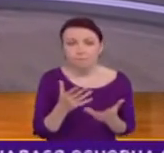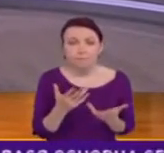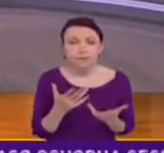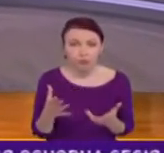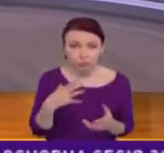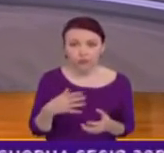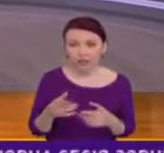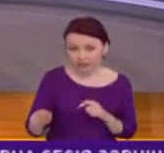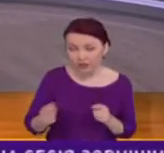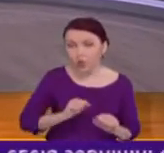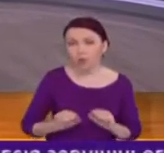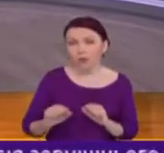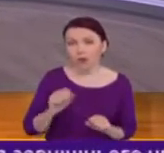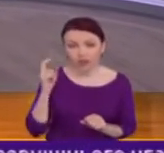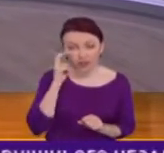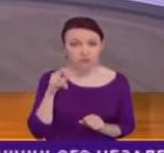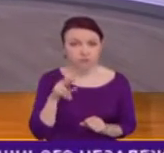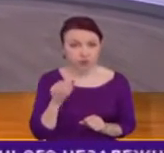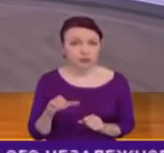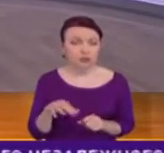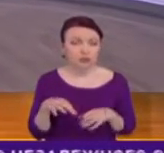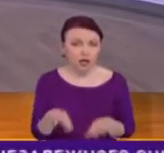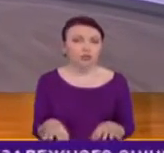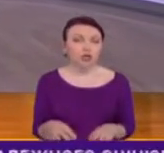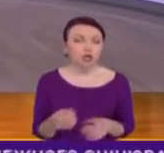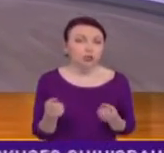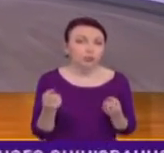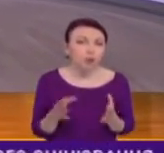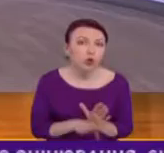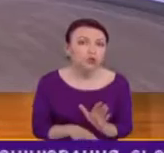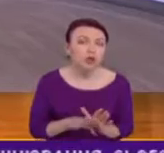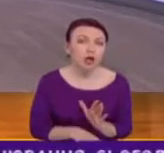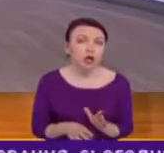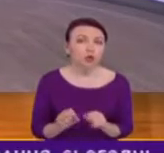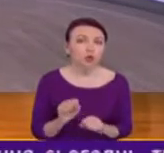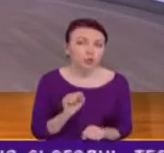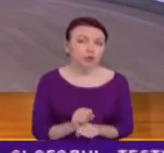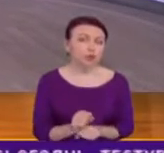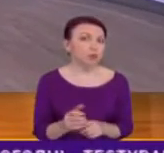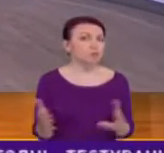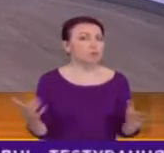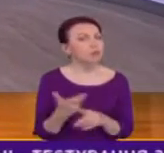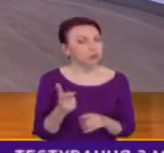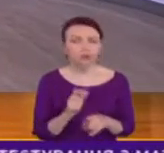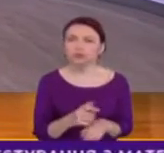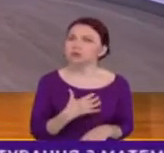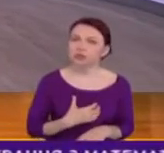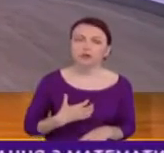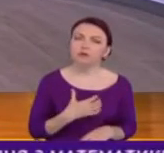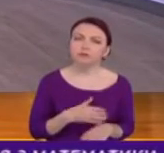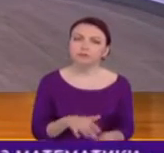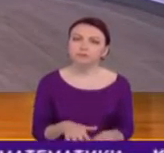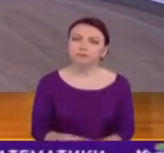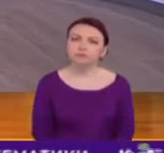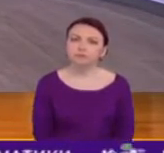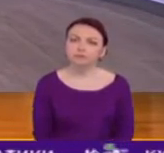керівником Київпостранцю. І що така проста річ, така зупинка? Така проста річ, вона все ж таки дуже дієва. Угу.